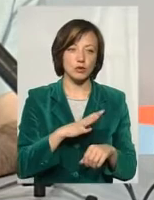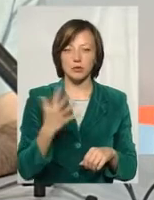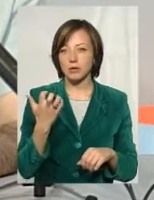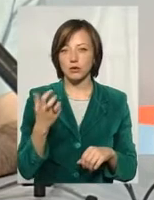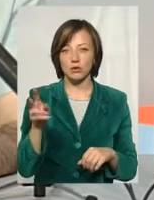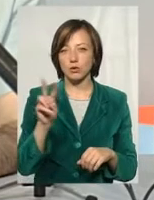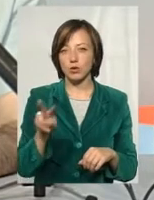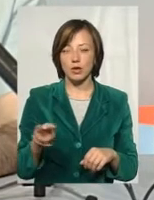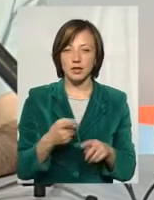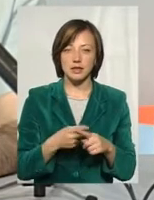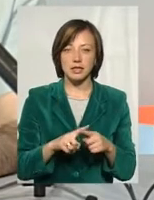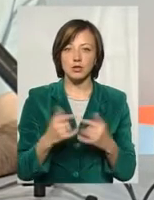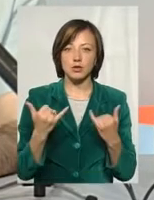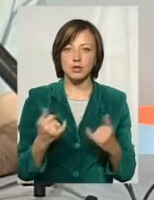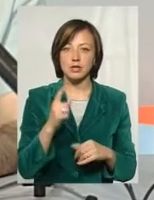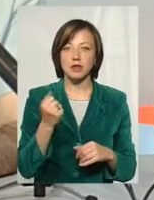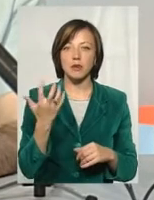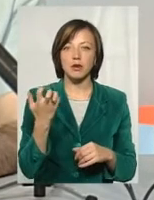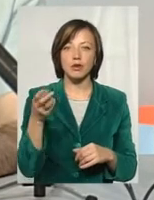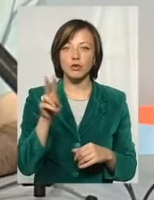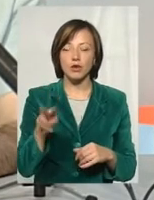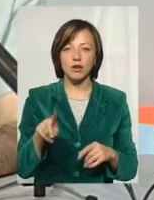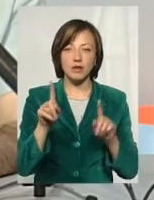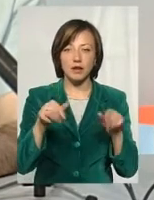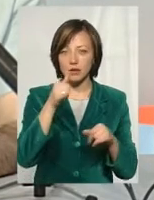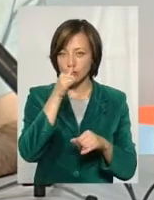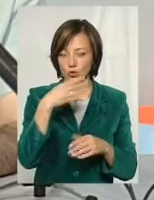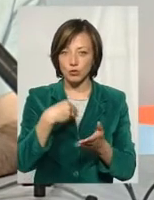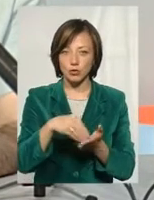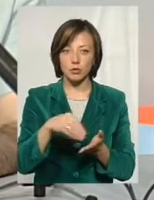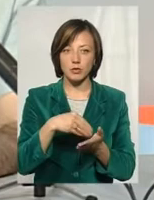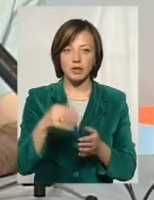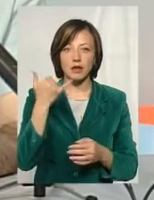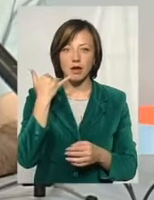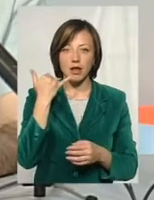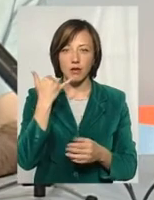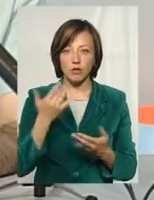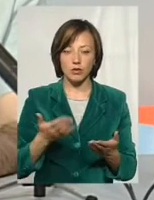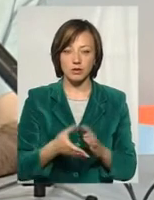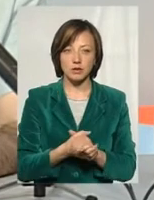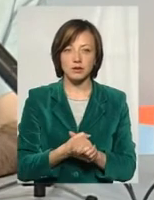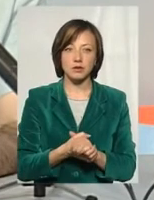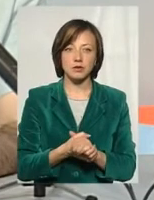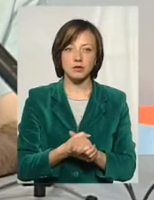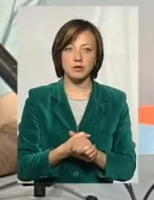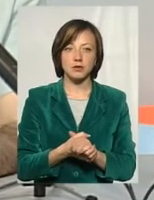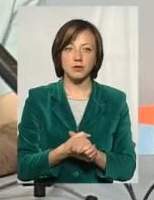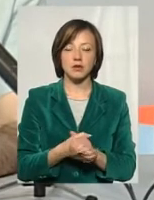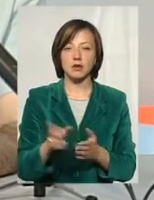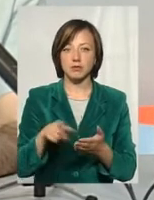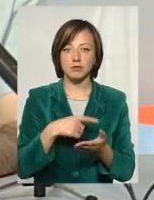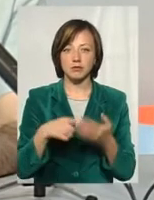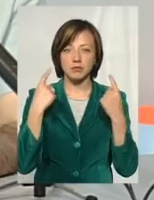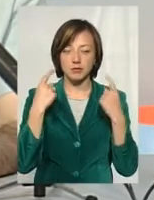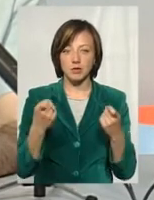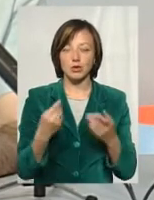$500. Це сьогодні за $500 ми навіть не зможемо купити навіть телефон. Сьогодні телефон, який там, скажімо, iPhone, да,